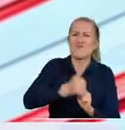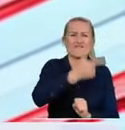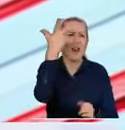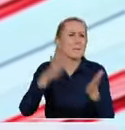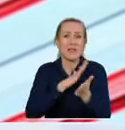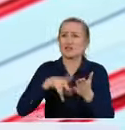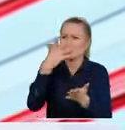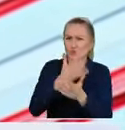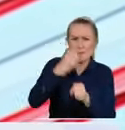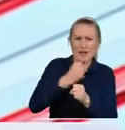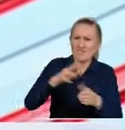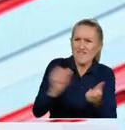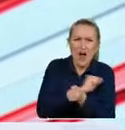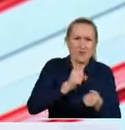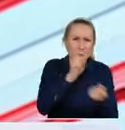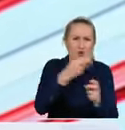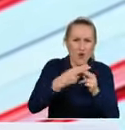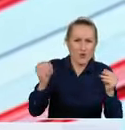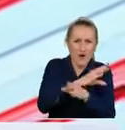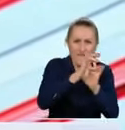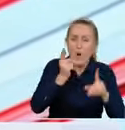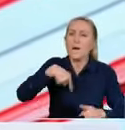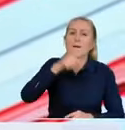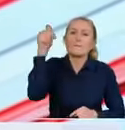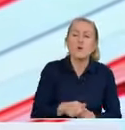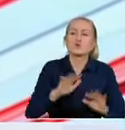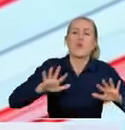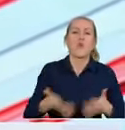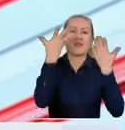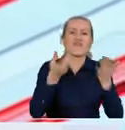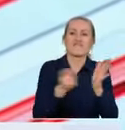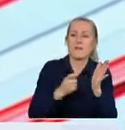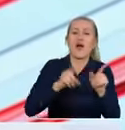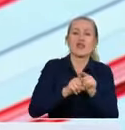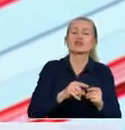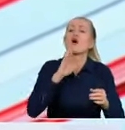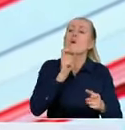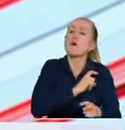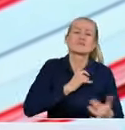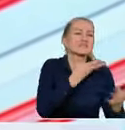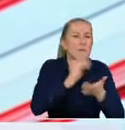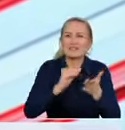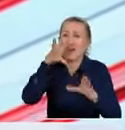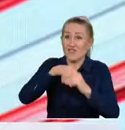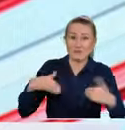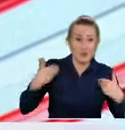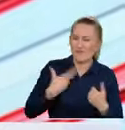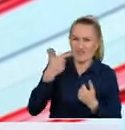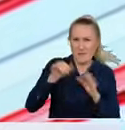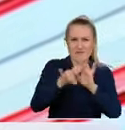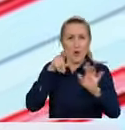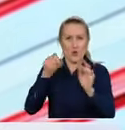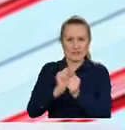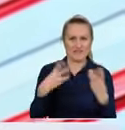z koronawirusem. Trzeba uprościć procedury i odbiurokratyzować ochronę zdrowia. To jest nasze najważniejsze zadanie. Na debatę o